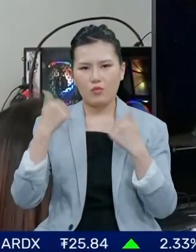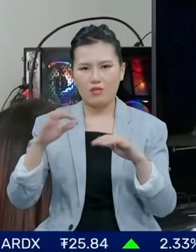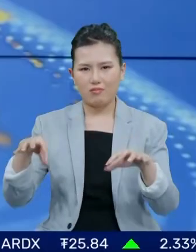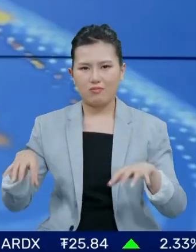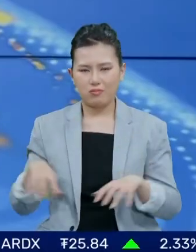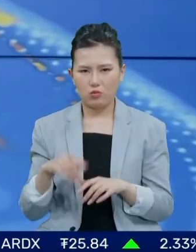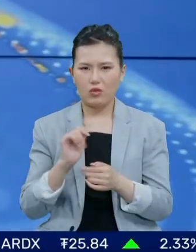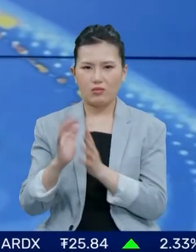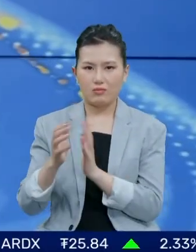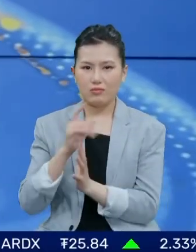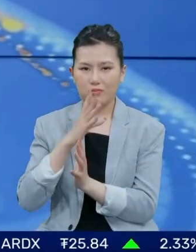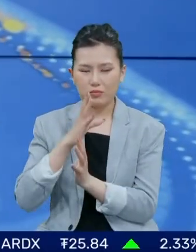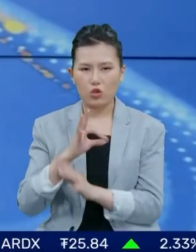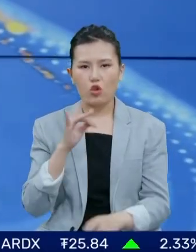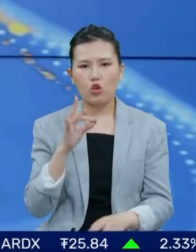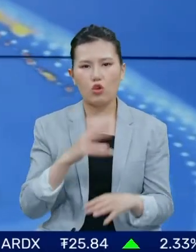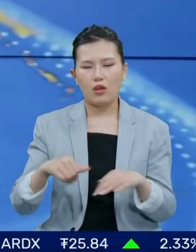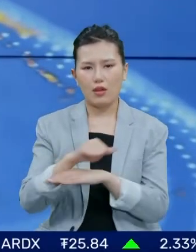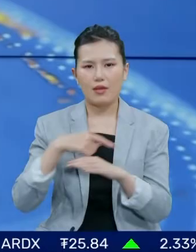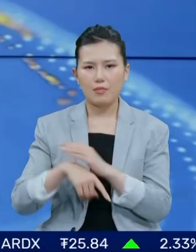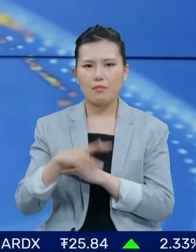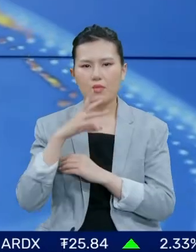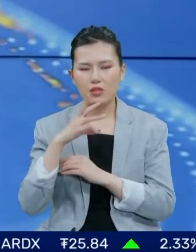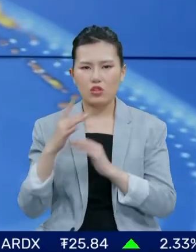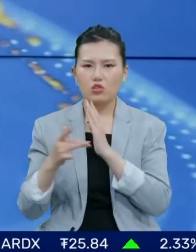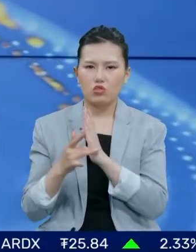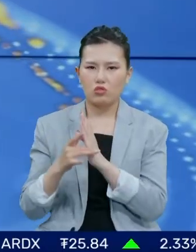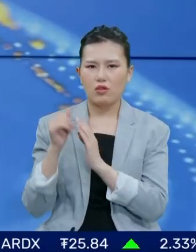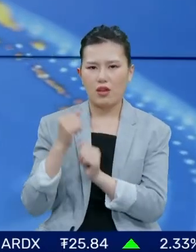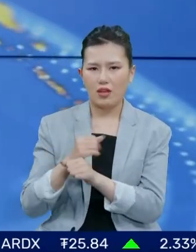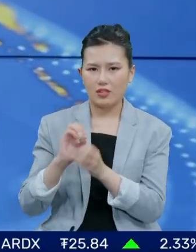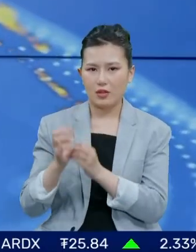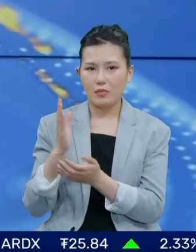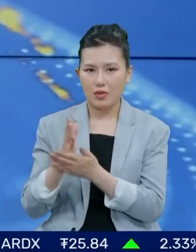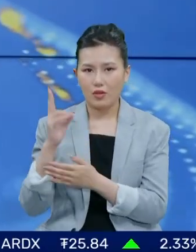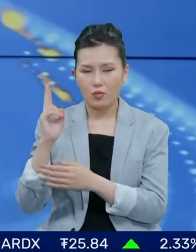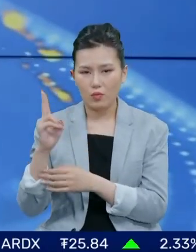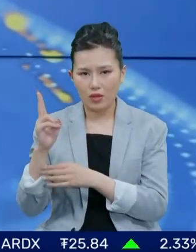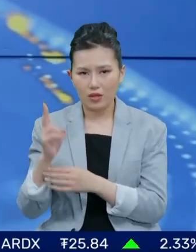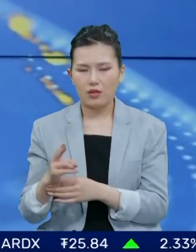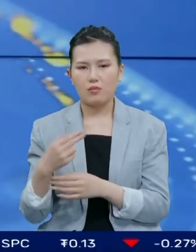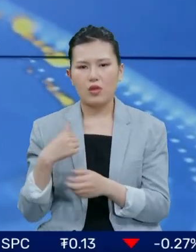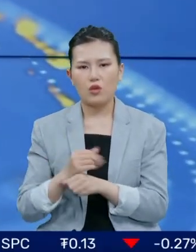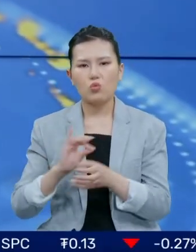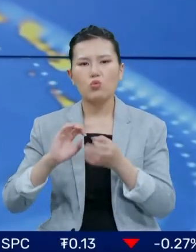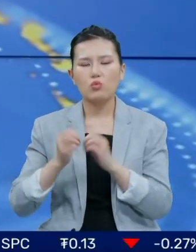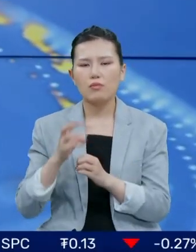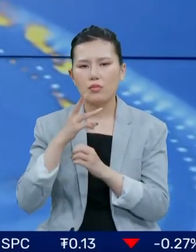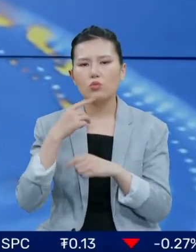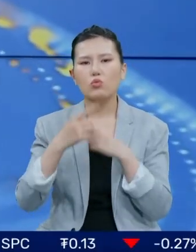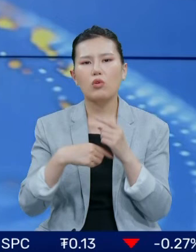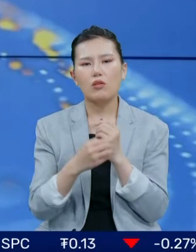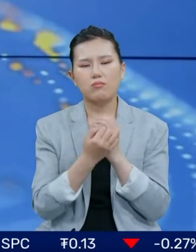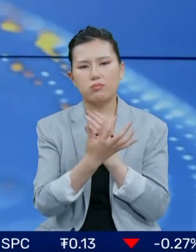чиглэлээр үйл ажиллагаа явуулдаг компаниуд өөрсдийн бүтээгдэхүүн үйлчилгээгээ олон нийтэд танилцуулсан байгаа. 3 өдрийн